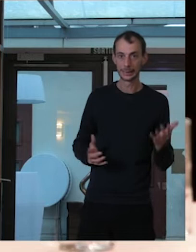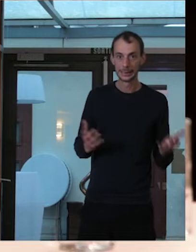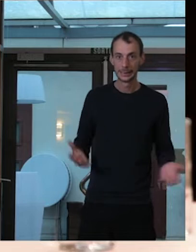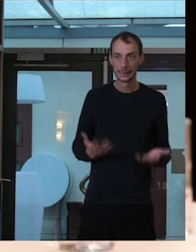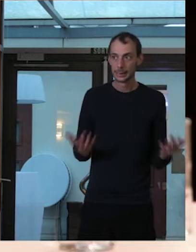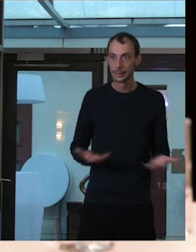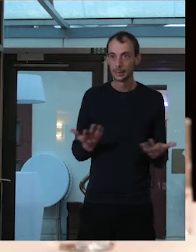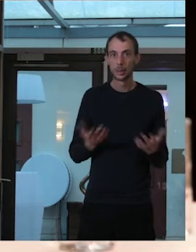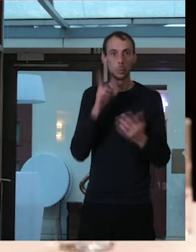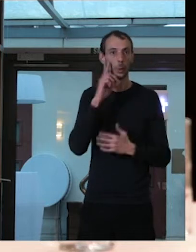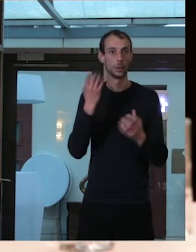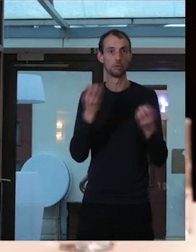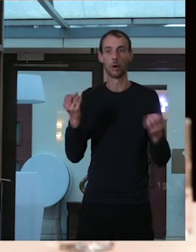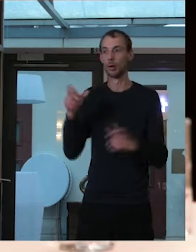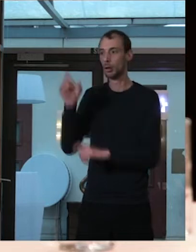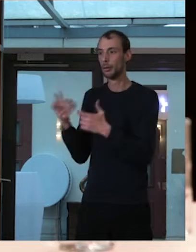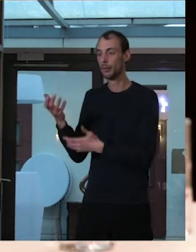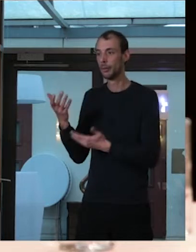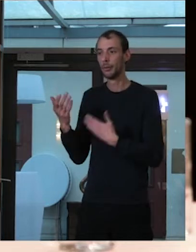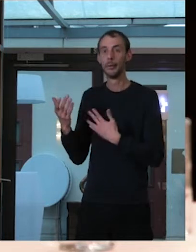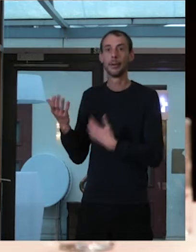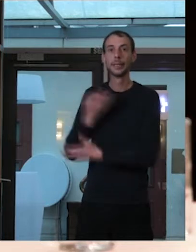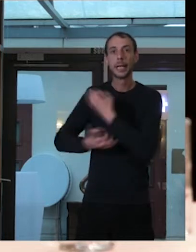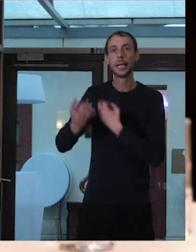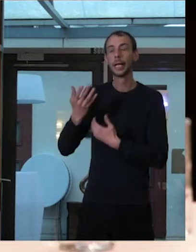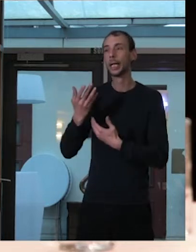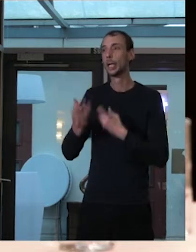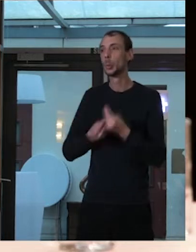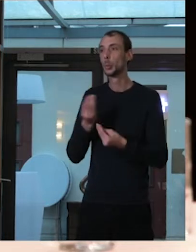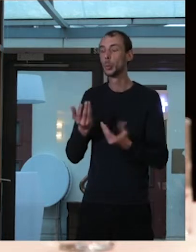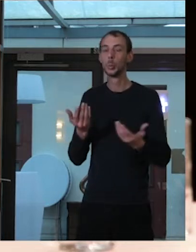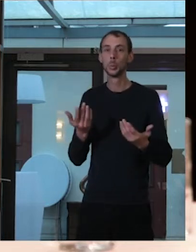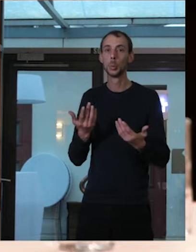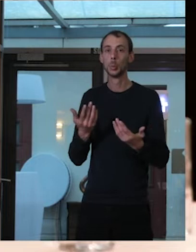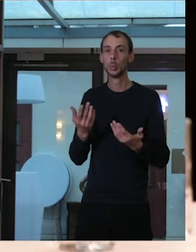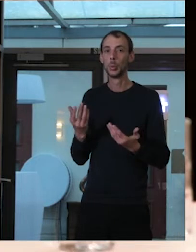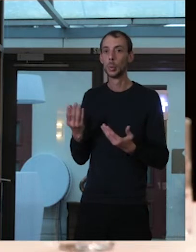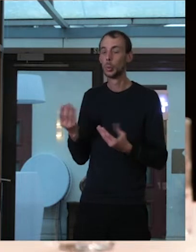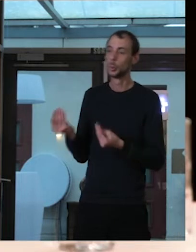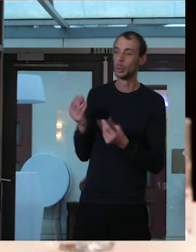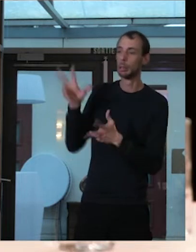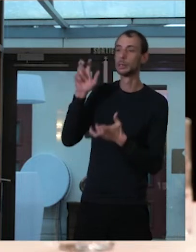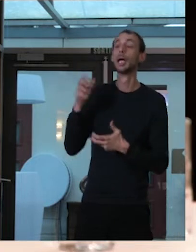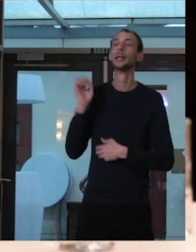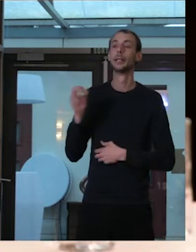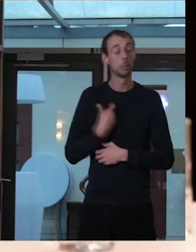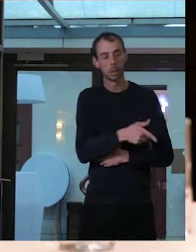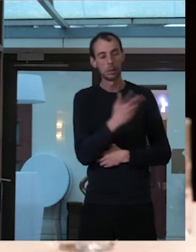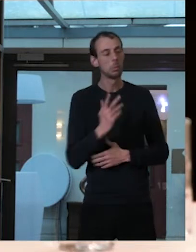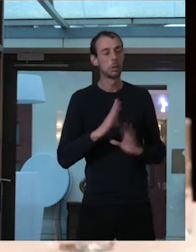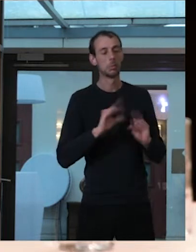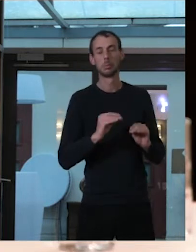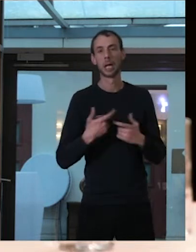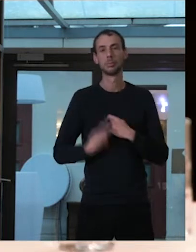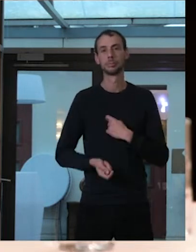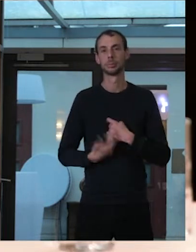dit et fait comprendre que ben, j'avais pas ma place dans ce milieu, que